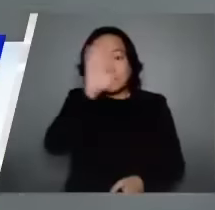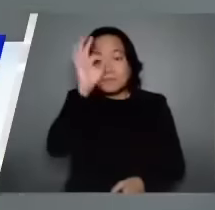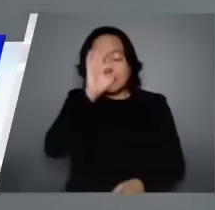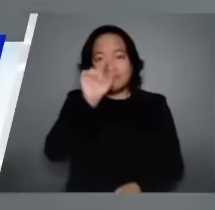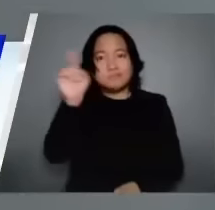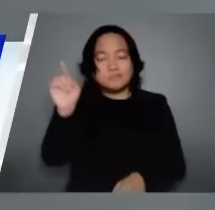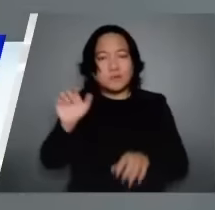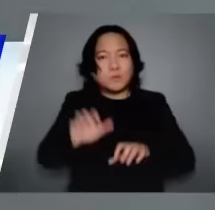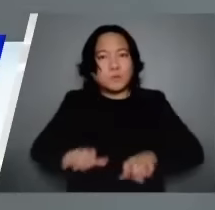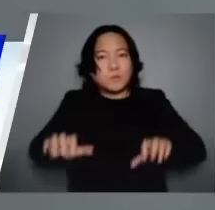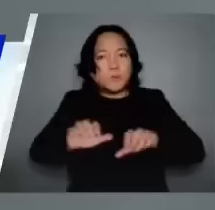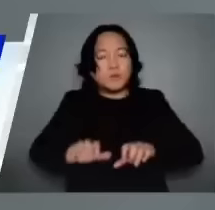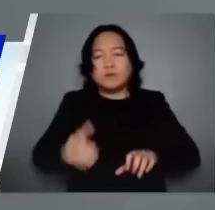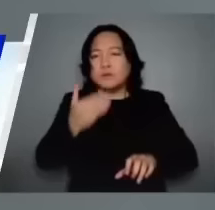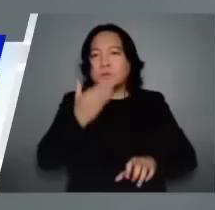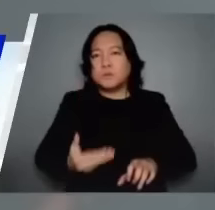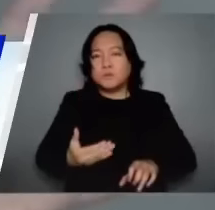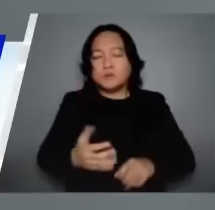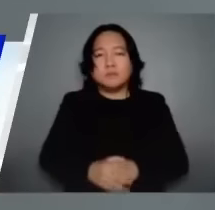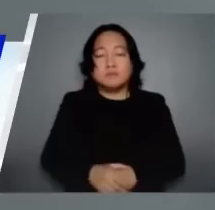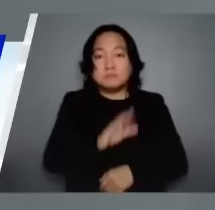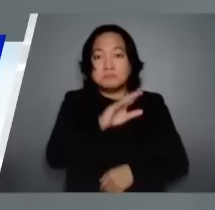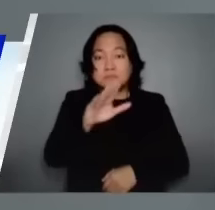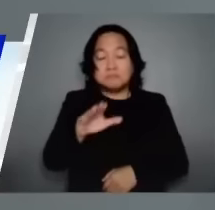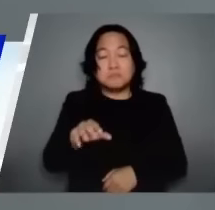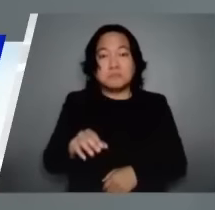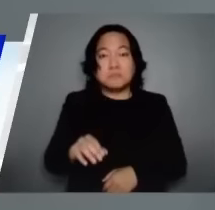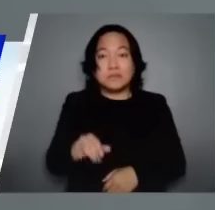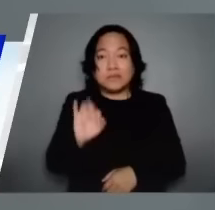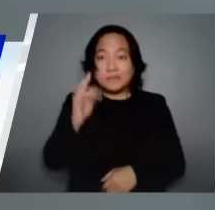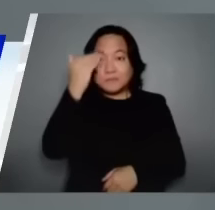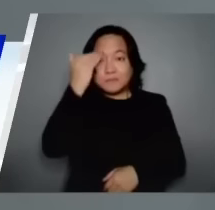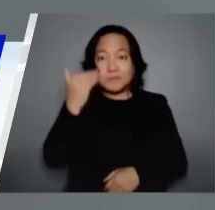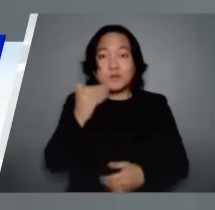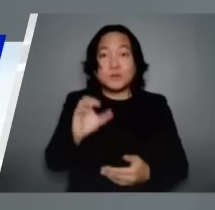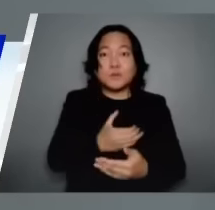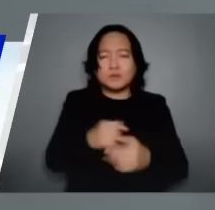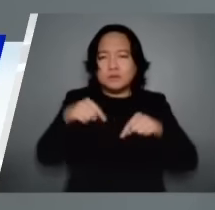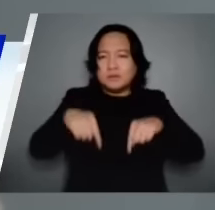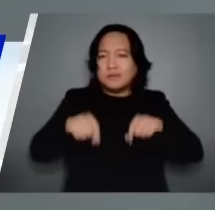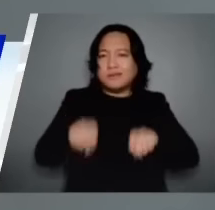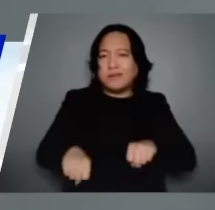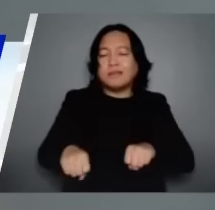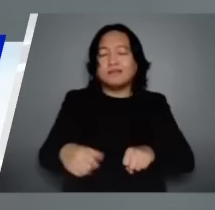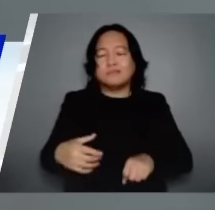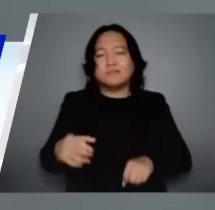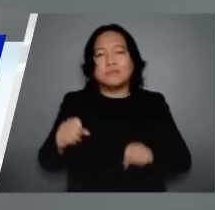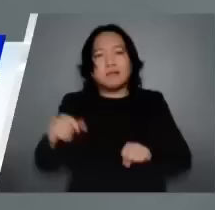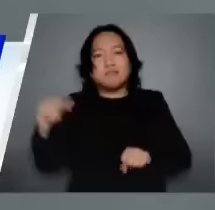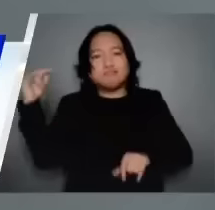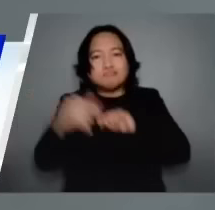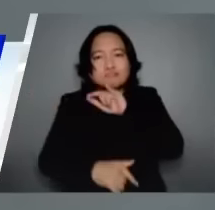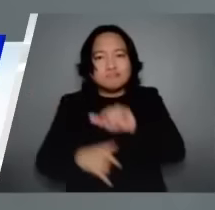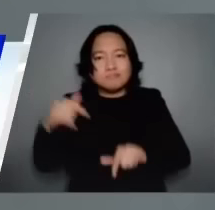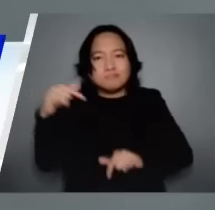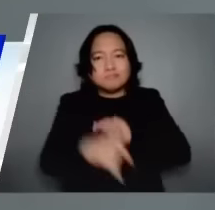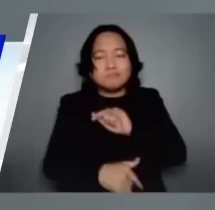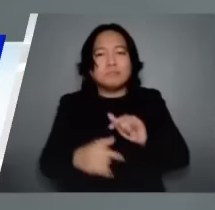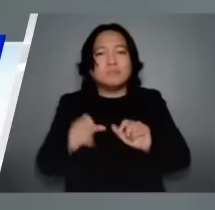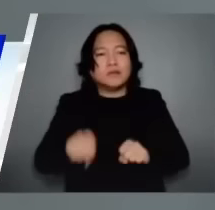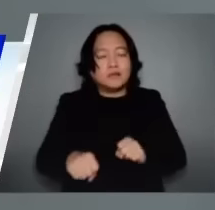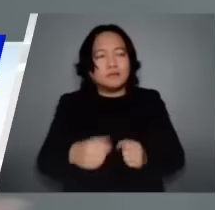makikinabang. Pag may K-pop concert dito, sana punta sila dito, tapos everyone can just bond around. And at the same time, nakikita nila